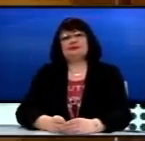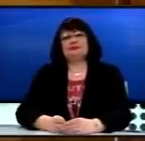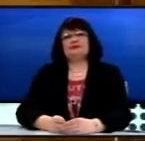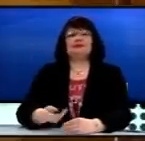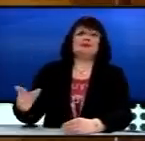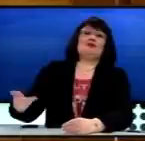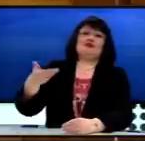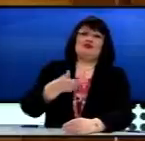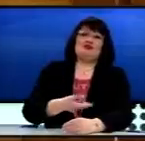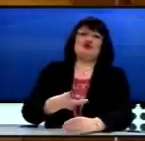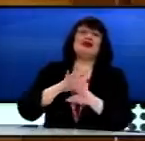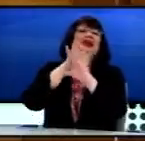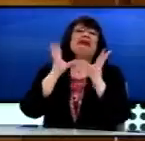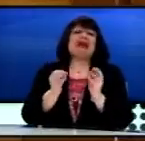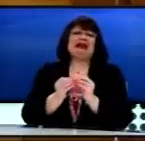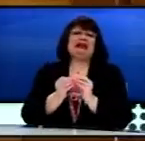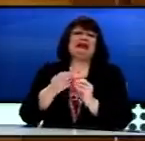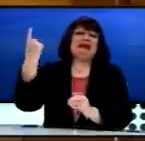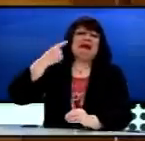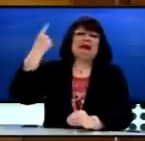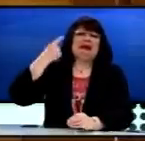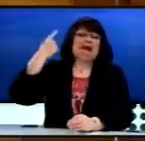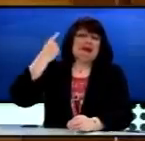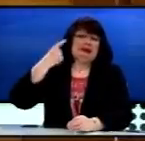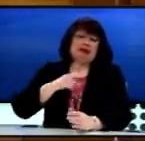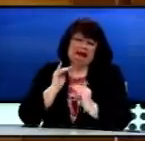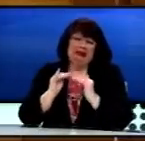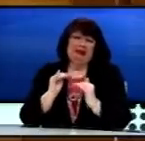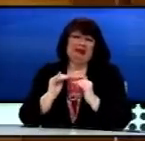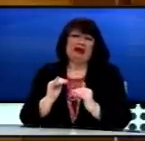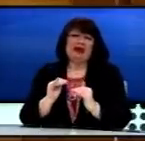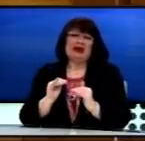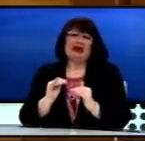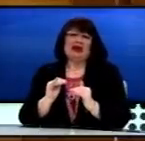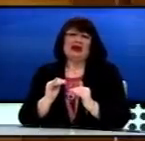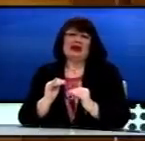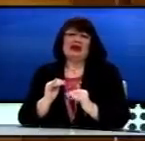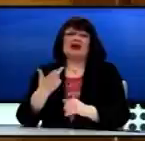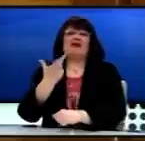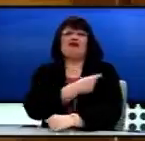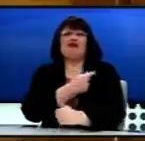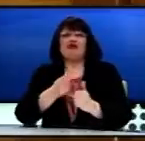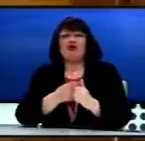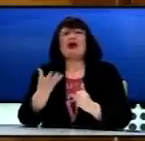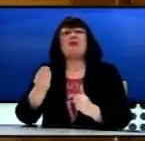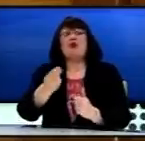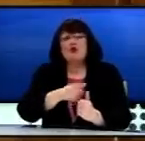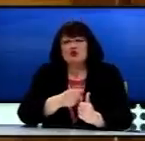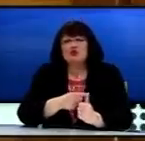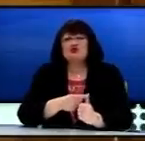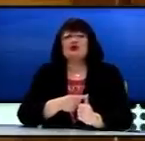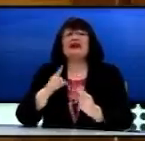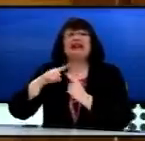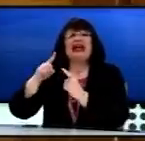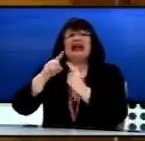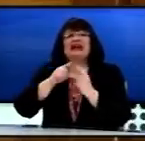πρότασής σας, διότι η πρότασή σας ήταν πάρα πολύ γενική, αφού ασκήσατε πάλι τη γενική σας κριτική. Ήταν δηλαδή εμβόλια, να κάνουμε εμβόλια πολλά σε όλους, να